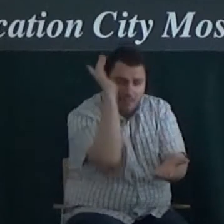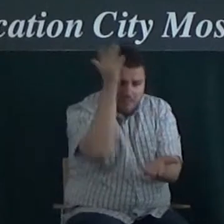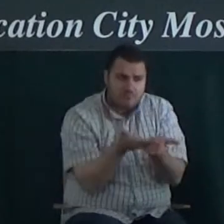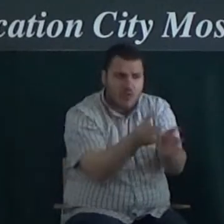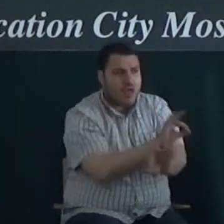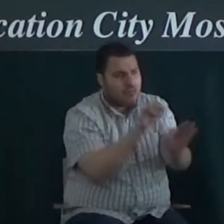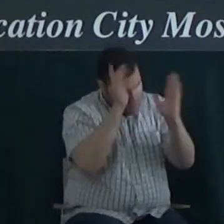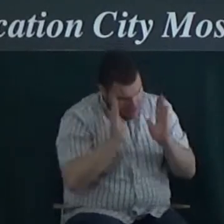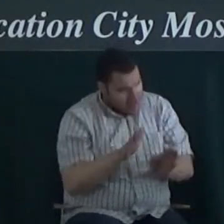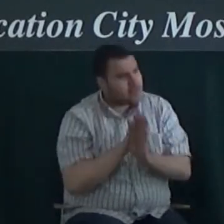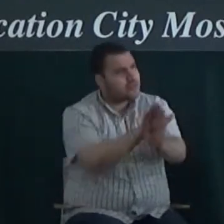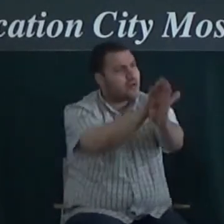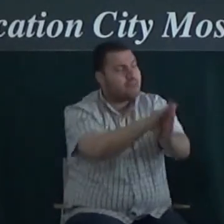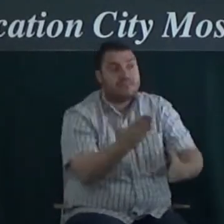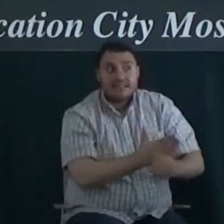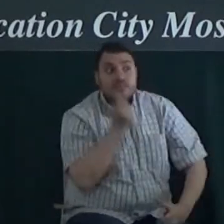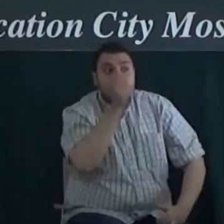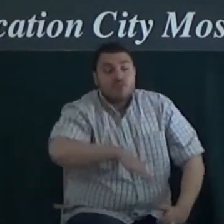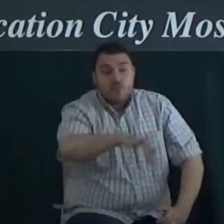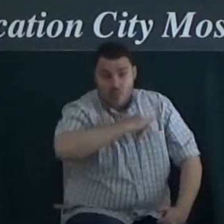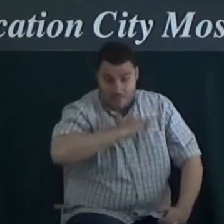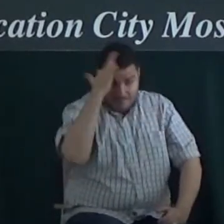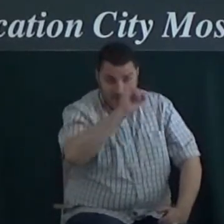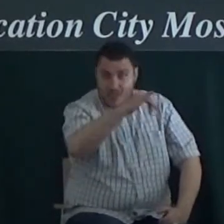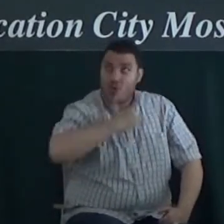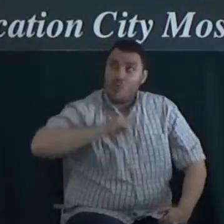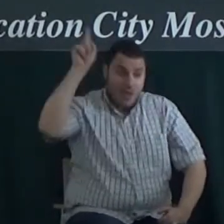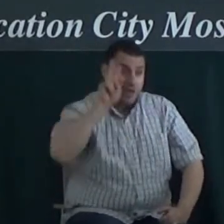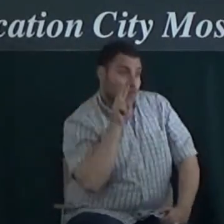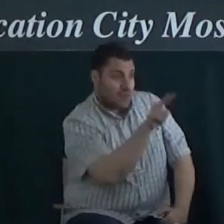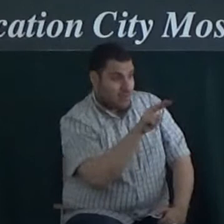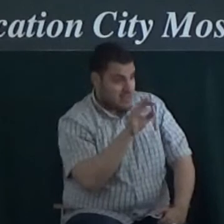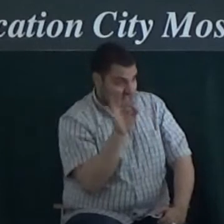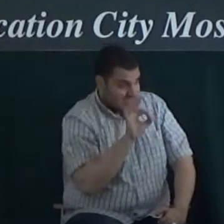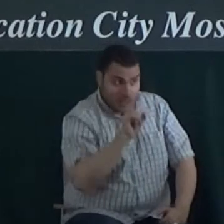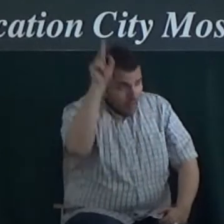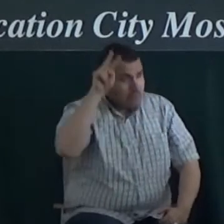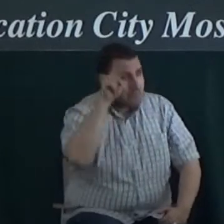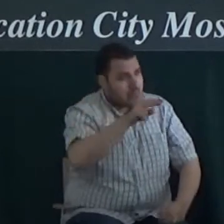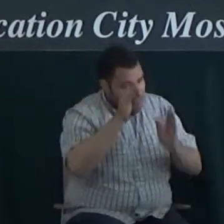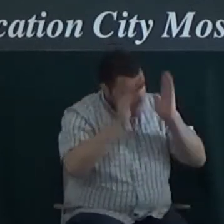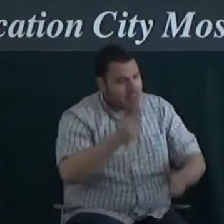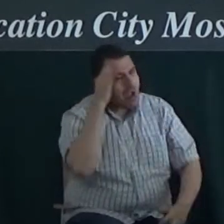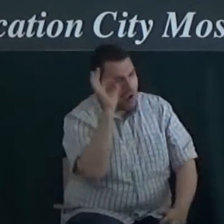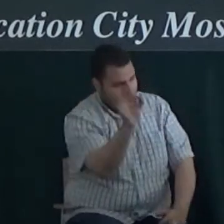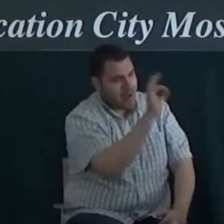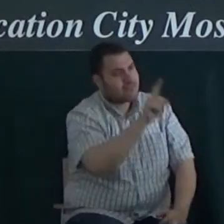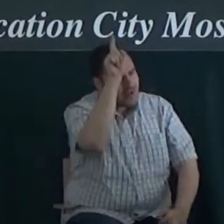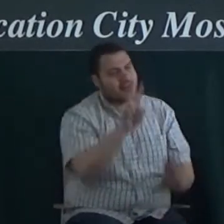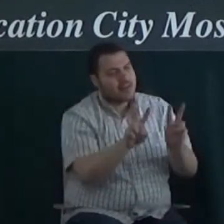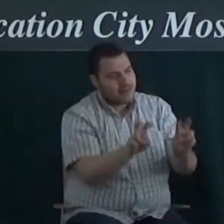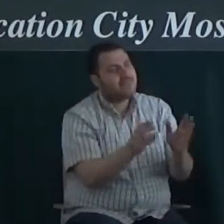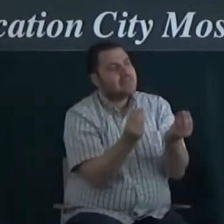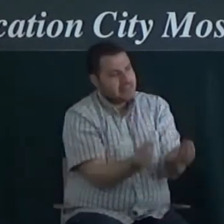الله تعالى: ولا تحسبن الله غافلا عما يعمل الظالمون إنما يؤخرهم ليوم تشخص